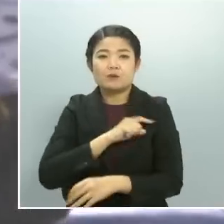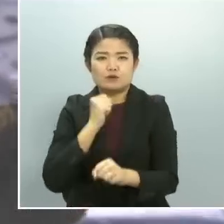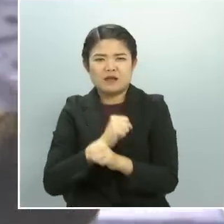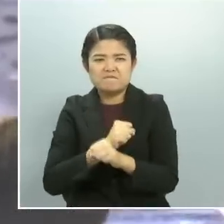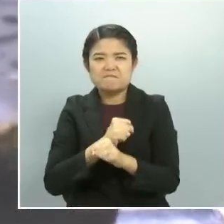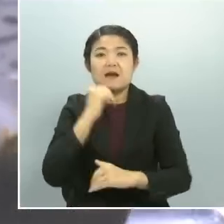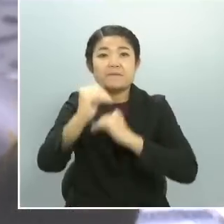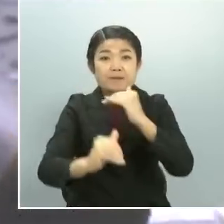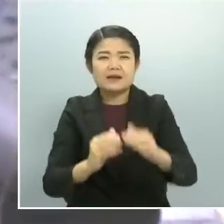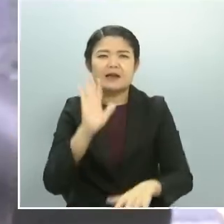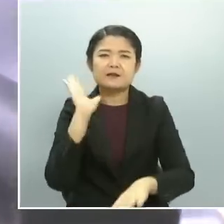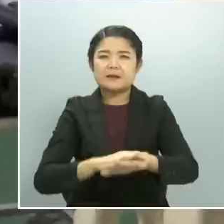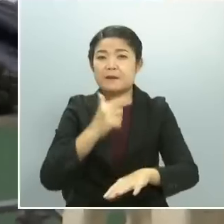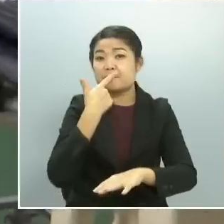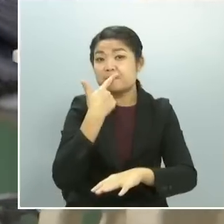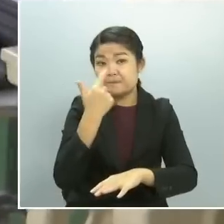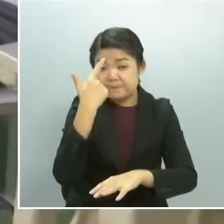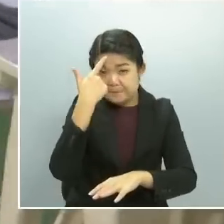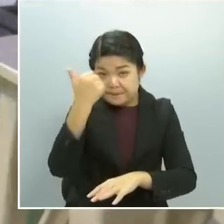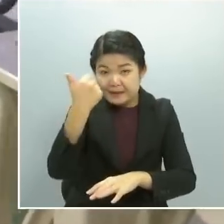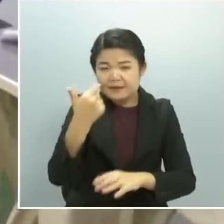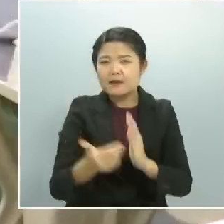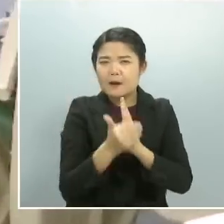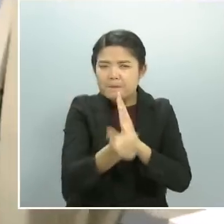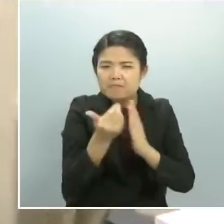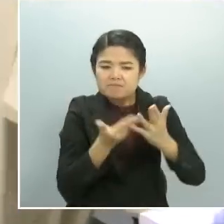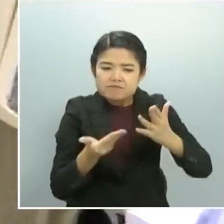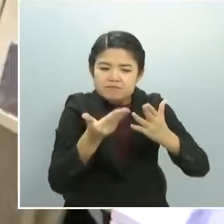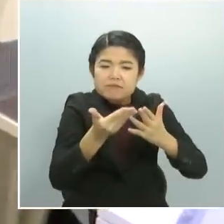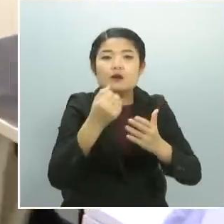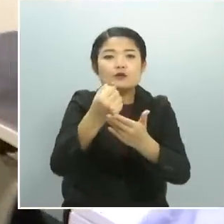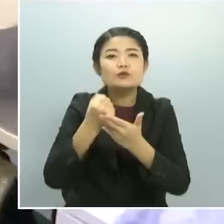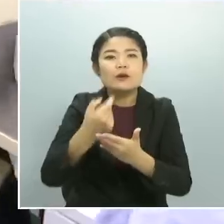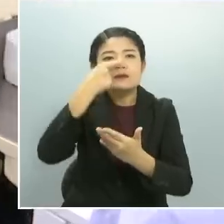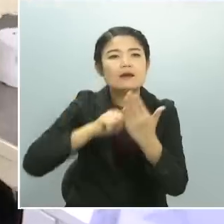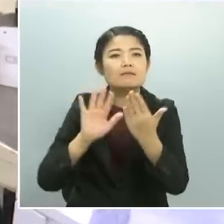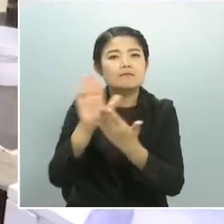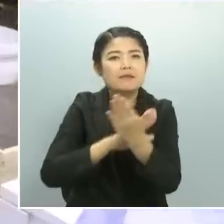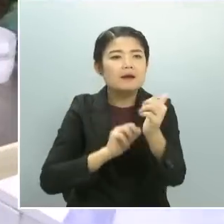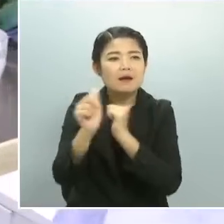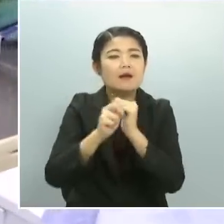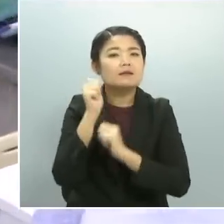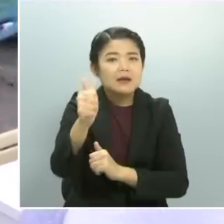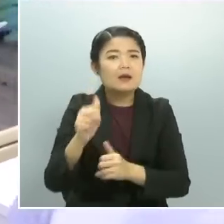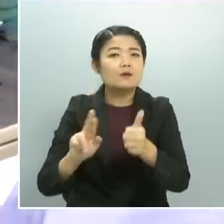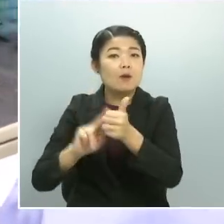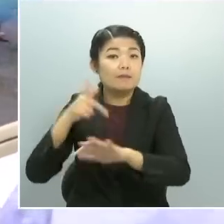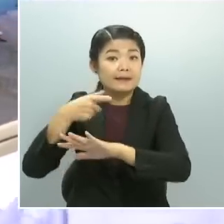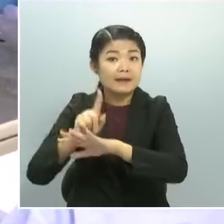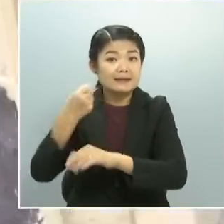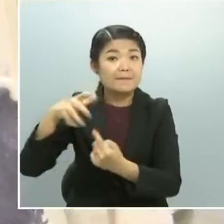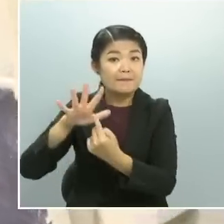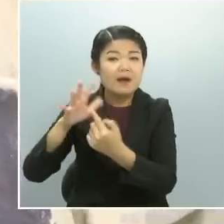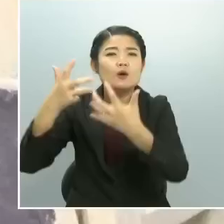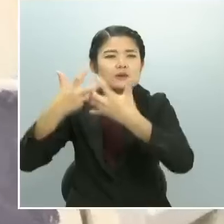เร่งด่วนจะทำให้ขีดความสามารถในการแข่งขันของประเทศไทยดีขึ้นด้วยนี่เป็นเสียงจากรองประธานสภาอุตสาหกรรมขณะ